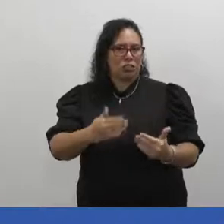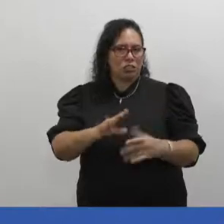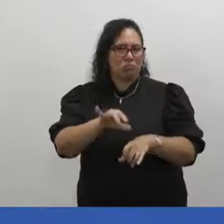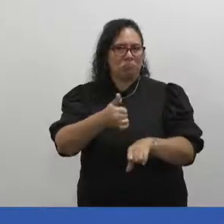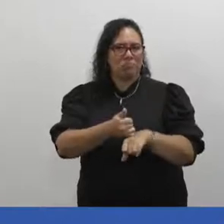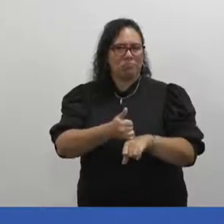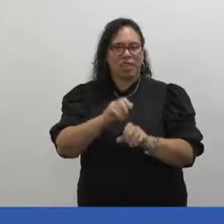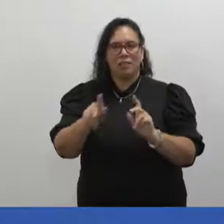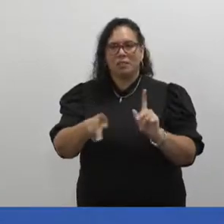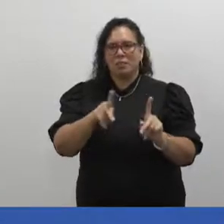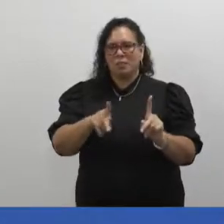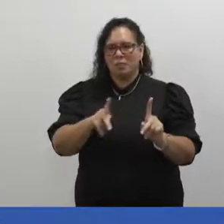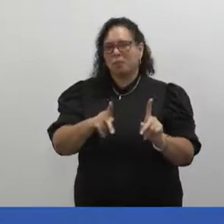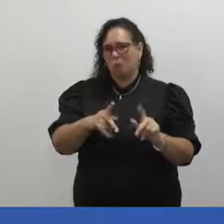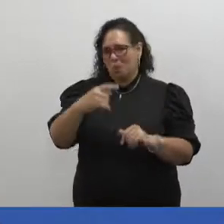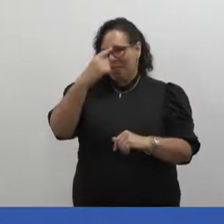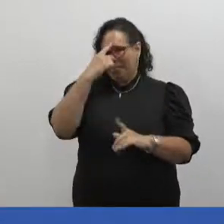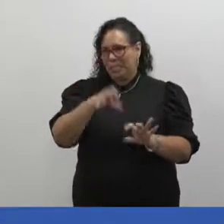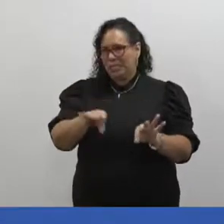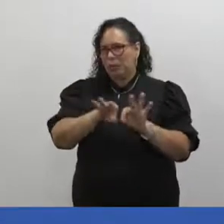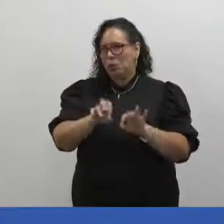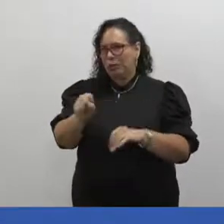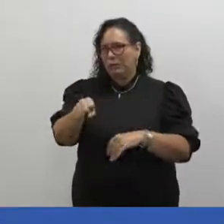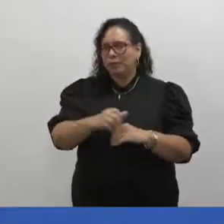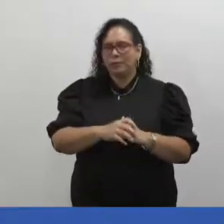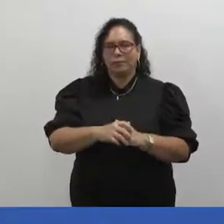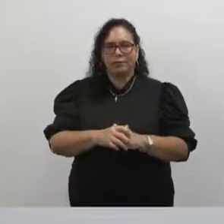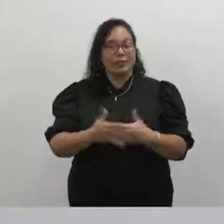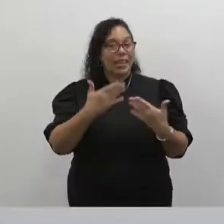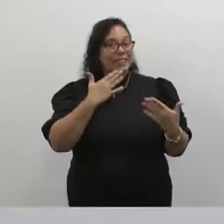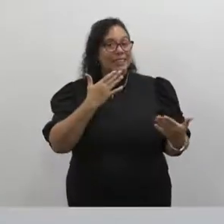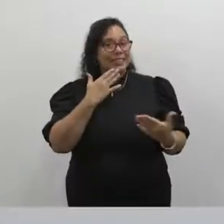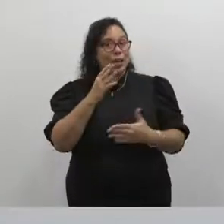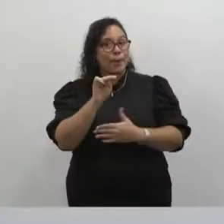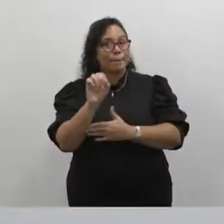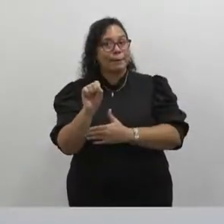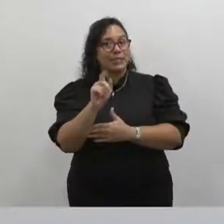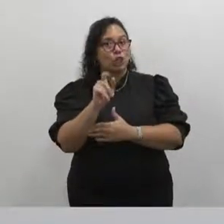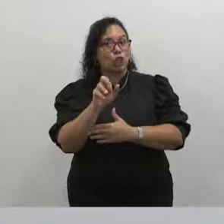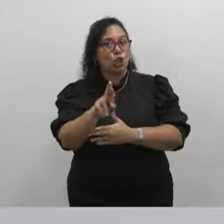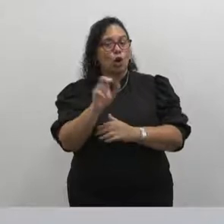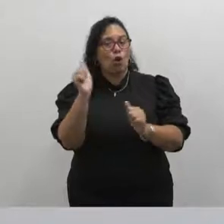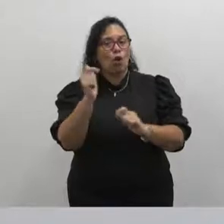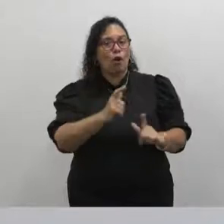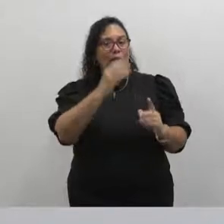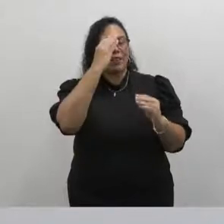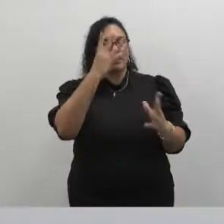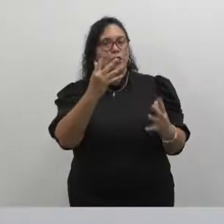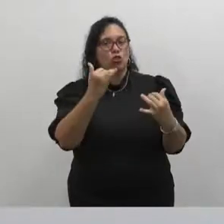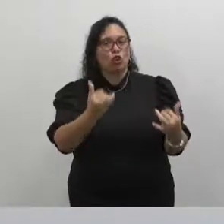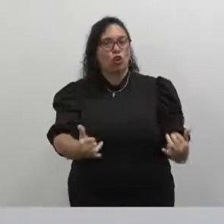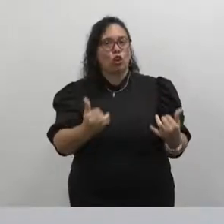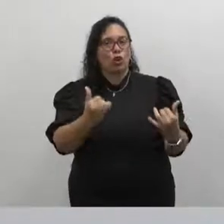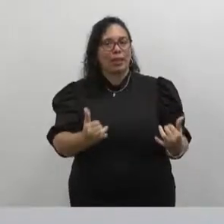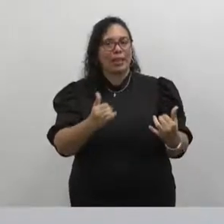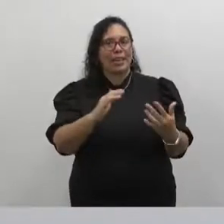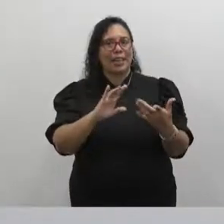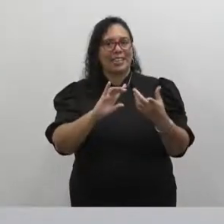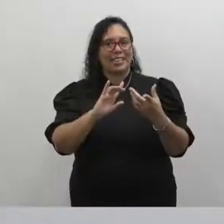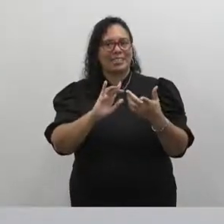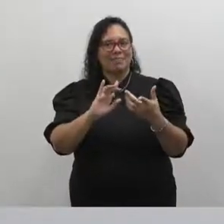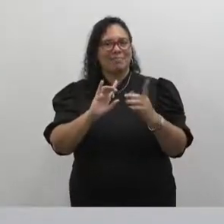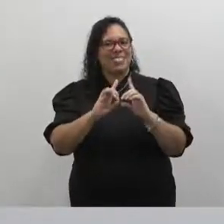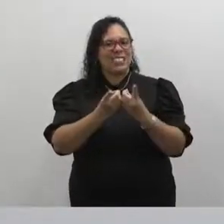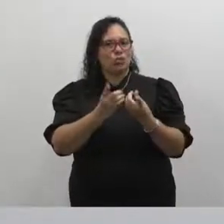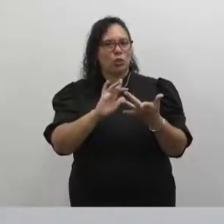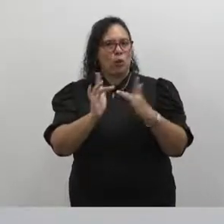đẹp phun từ lời ca trai vì lui đi dân tụ bàn phần muốn nó cứ dân miền ca chay nâng miền ca